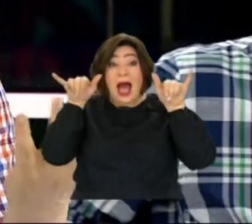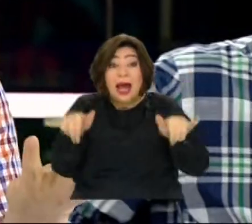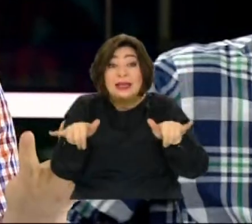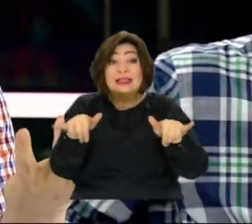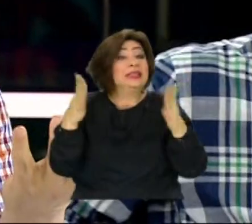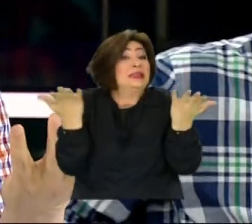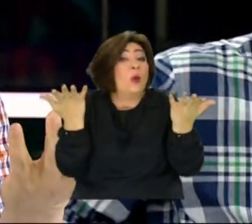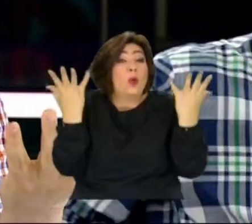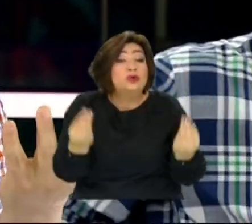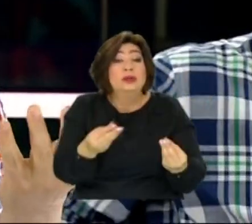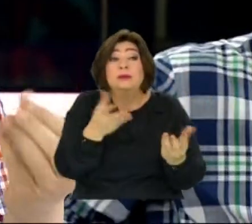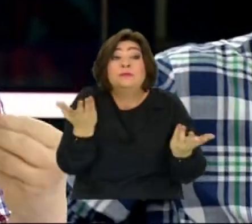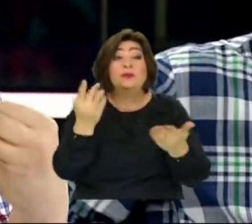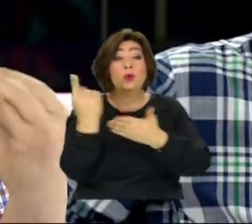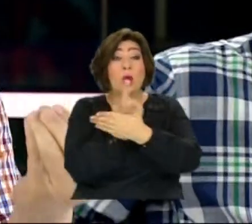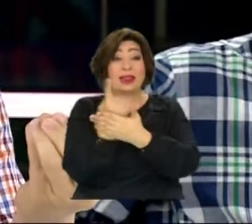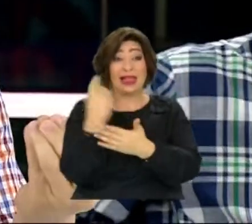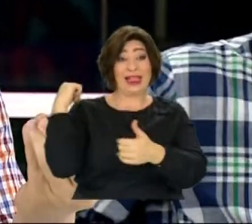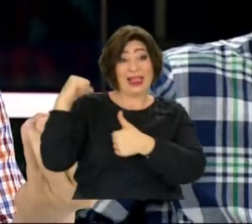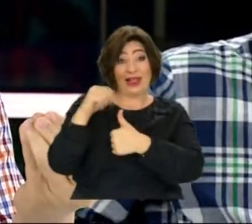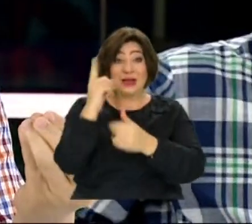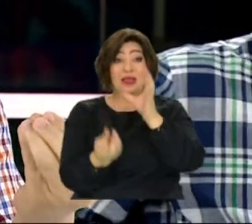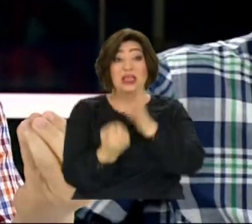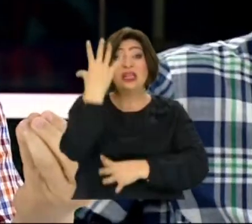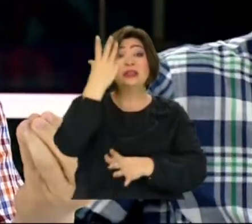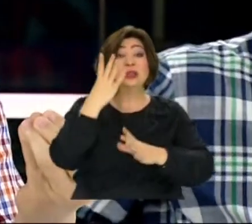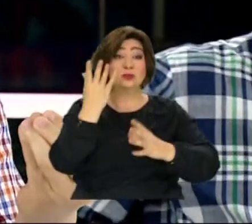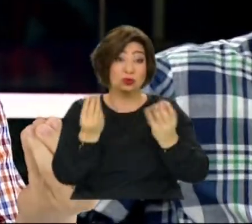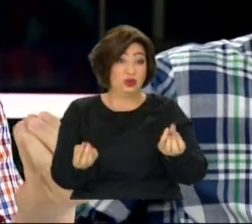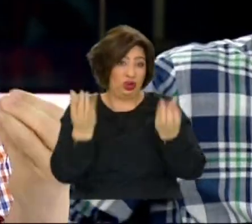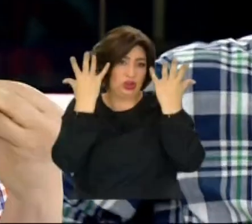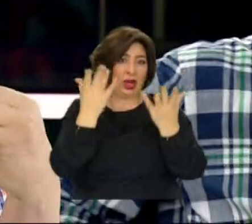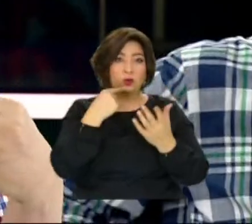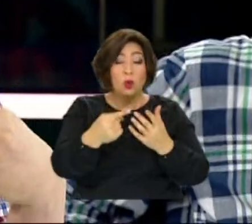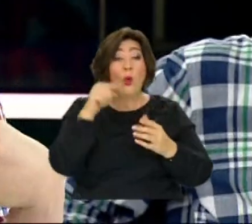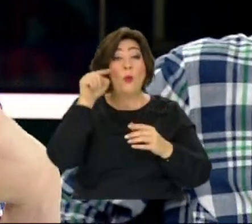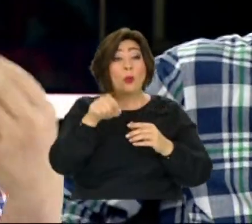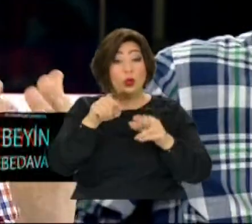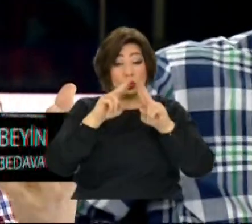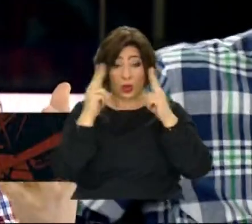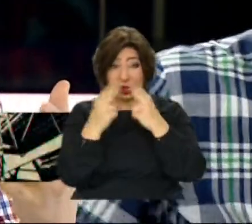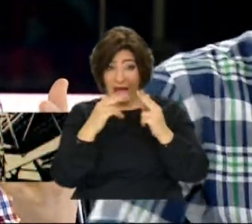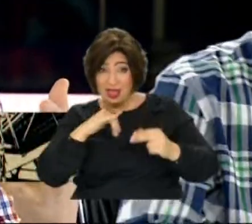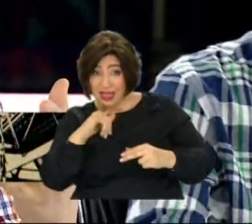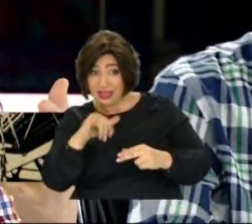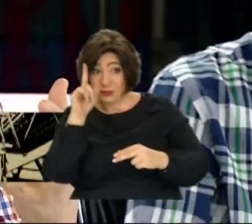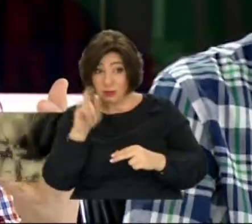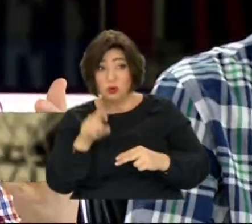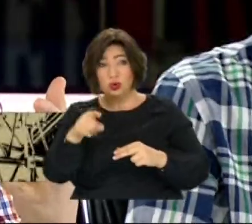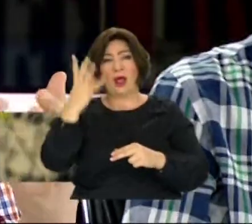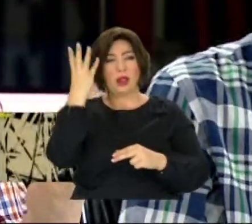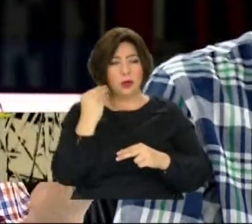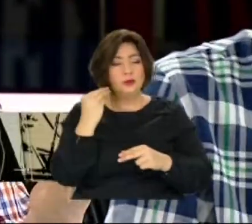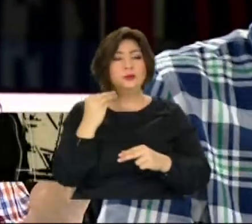nasıl olacağı bilmiyor. Çünkü Kur'an'da siz yeni bir yaratılışla inşa edeceğiz diyor. Fakat bu dünyadaki bedenliğe yakın bir yaratılış olduğunu şuradan